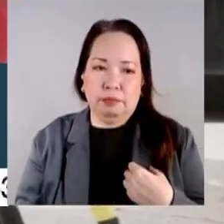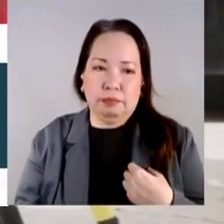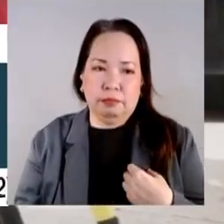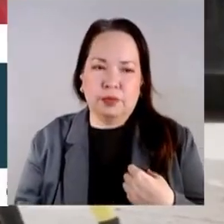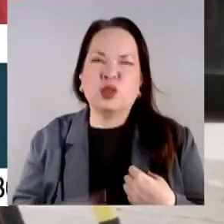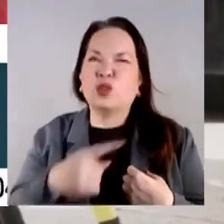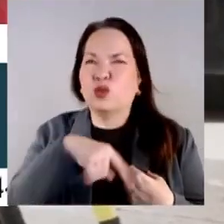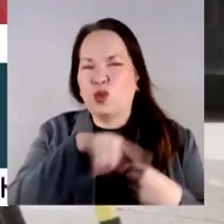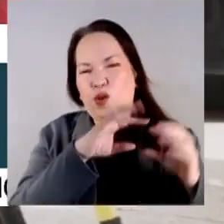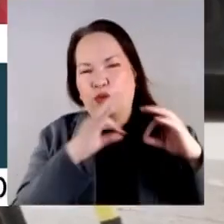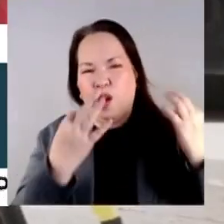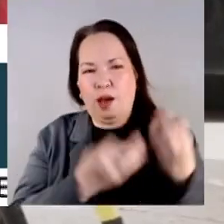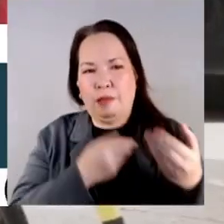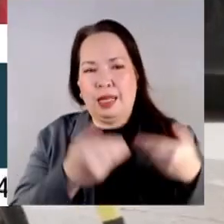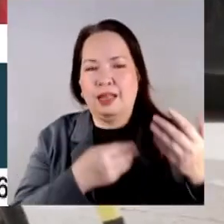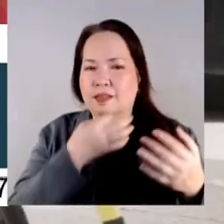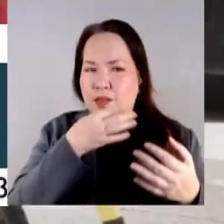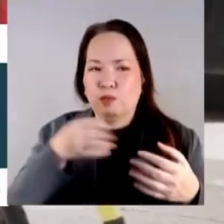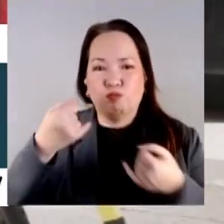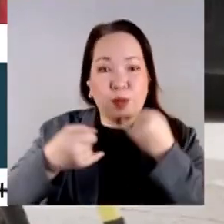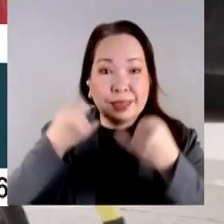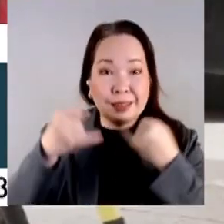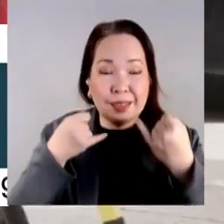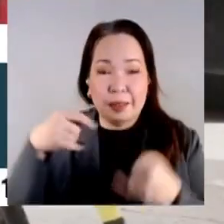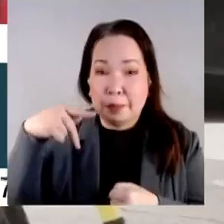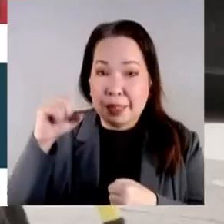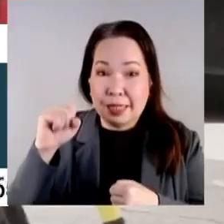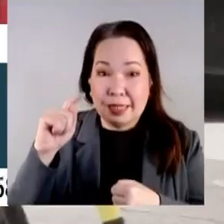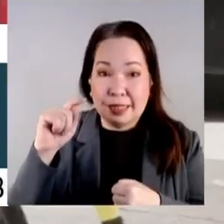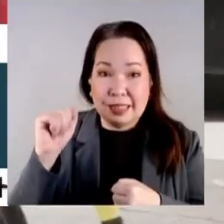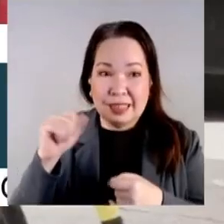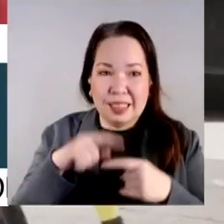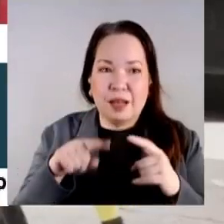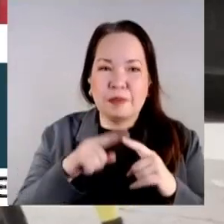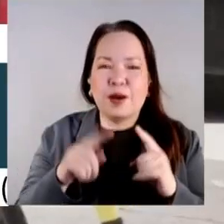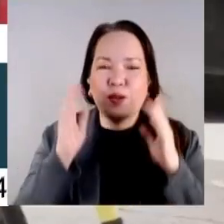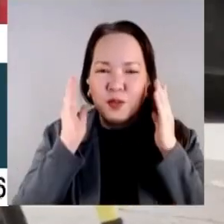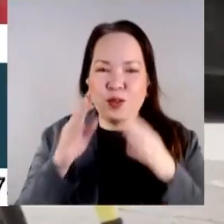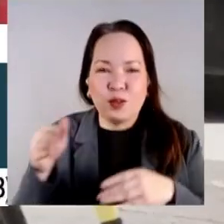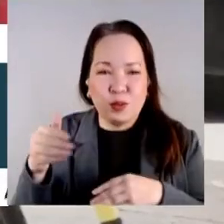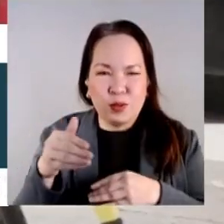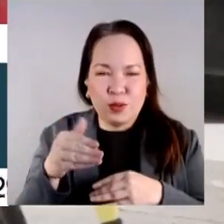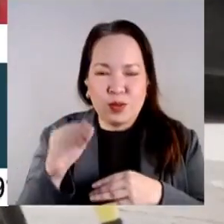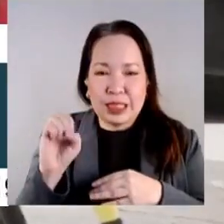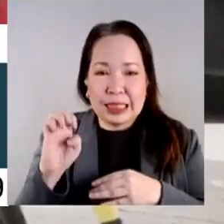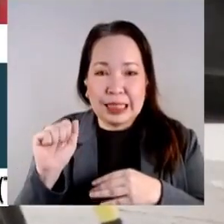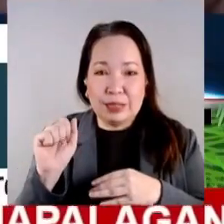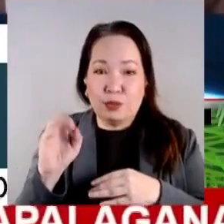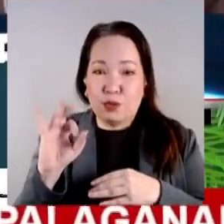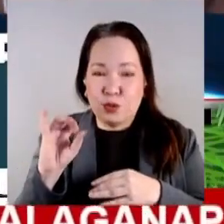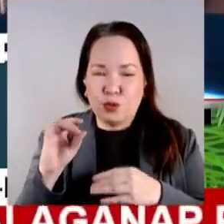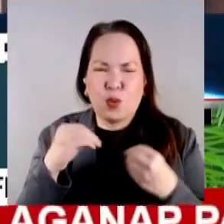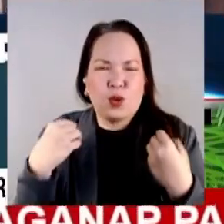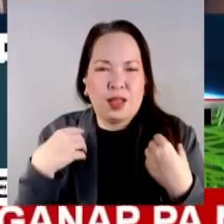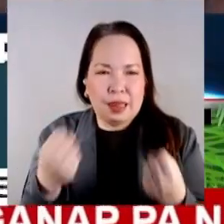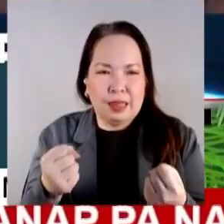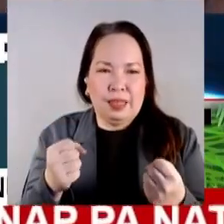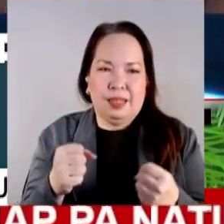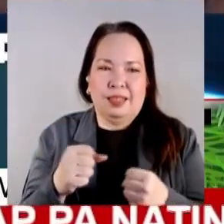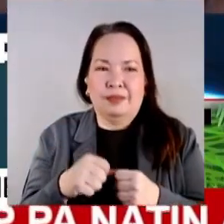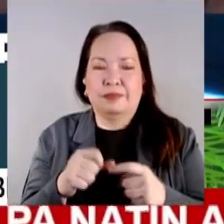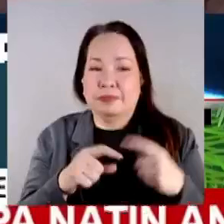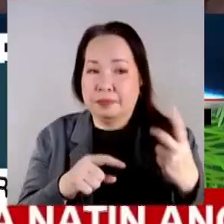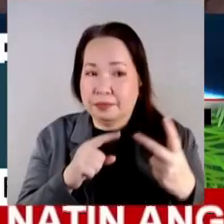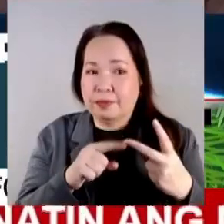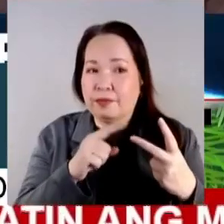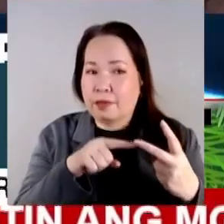sa pasta. So pero yung pasta namin, ano, seafood pasta na. So para mas healthy siya. Cardiologists are